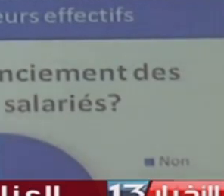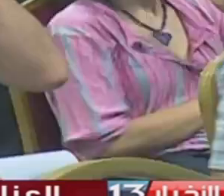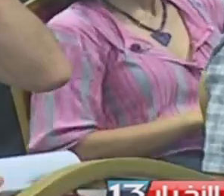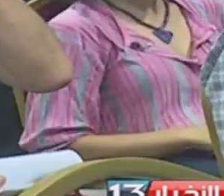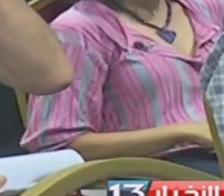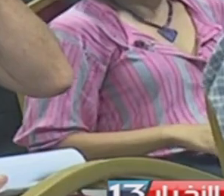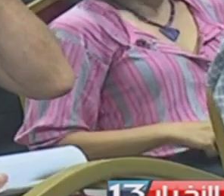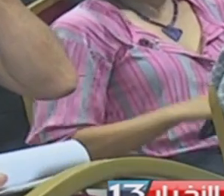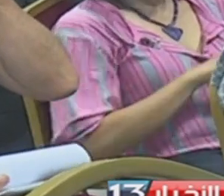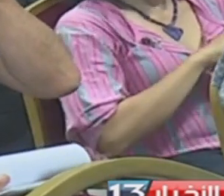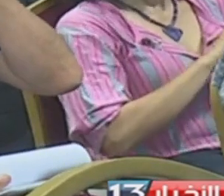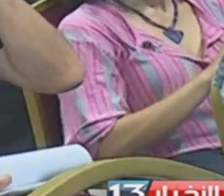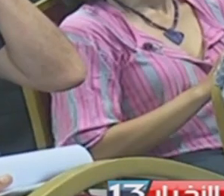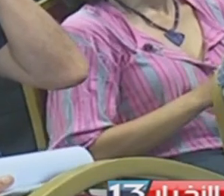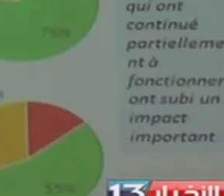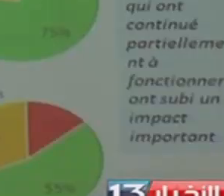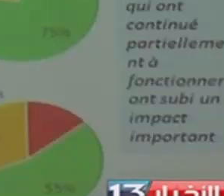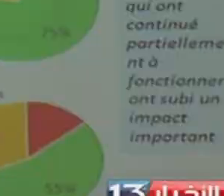المخاطر.